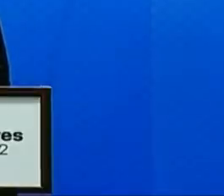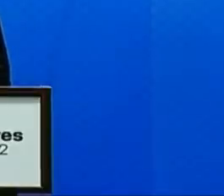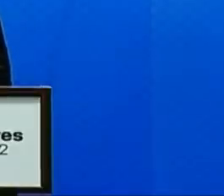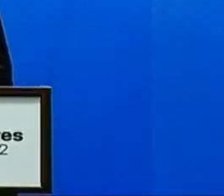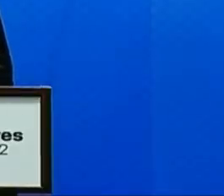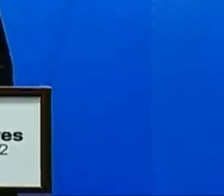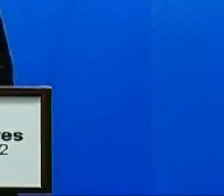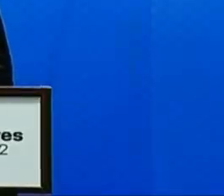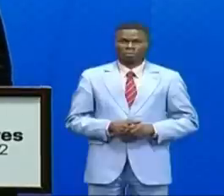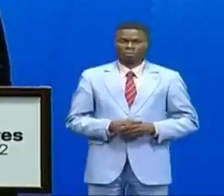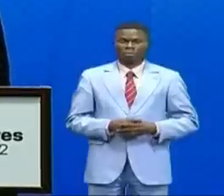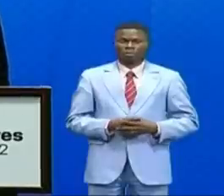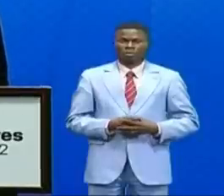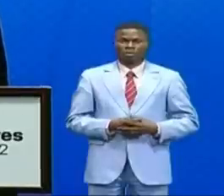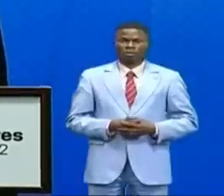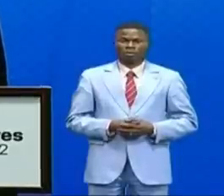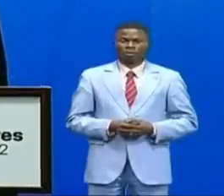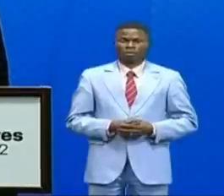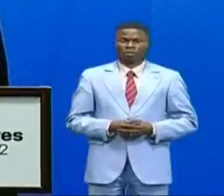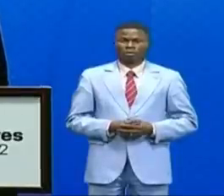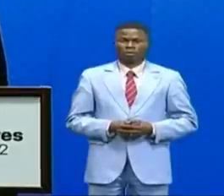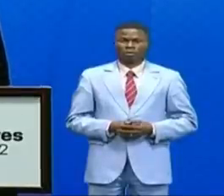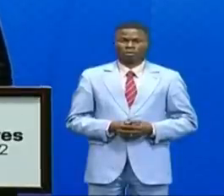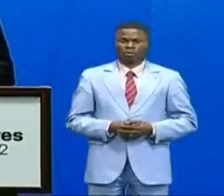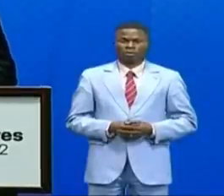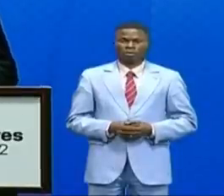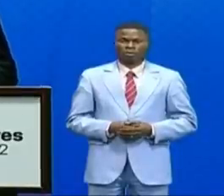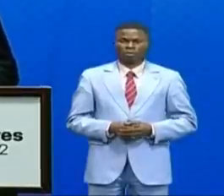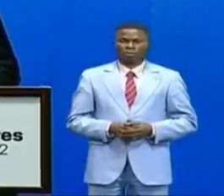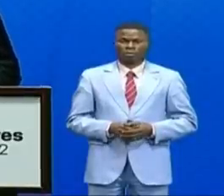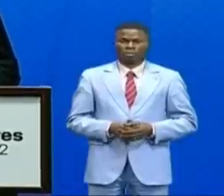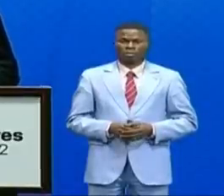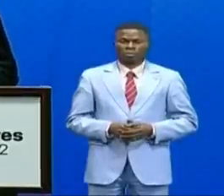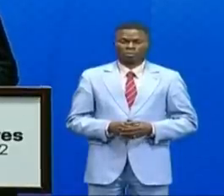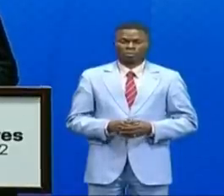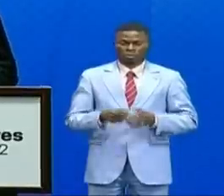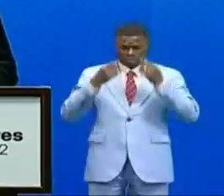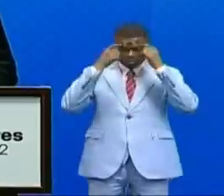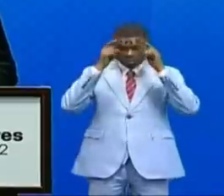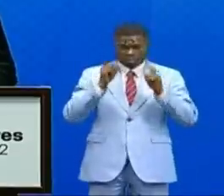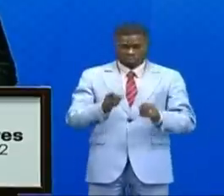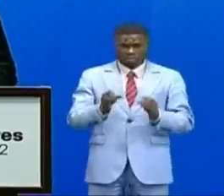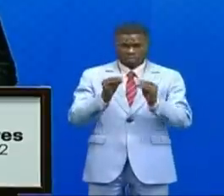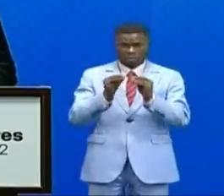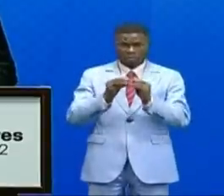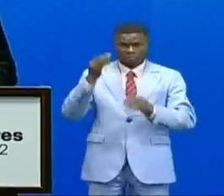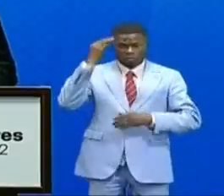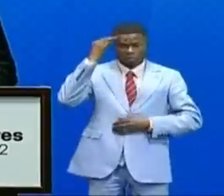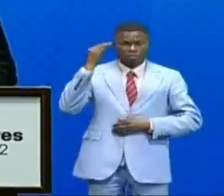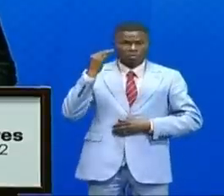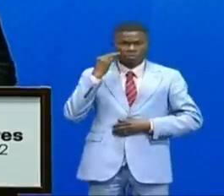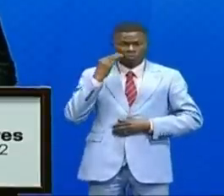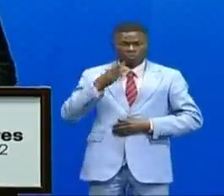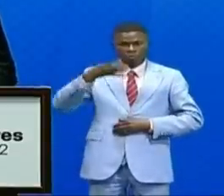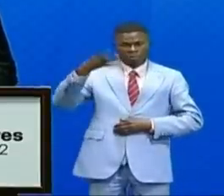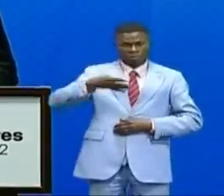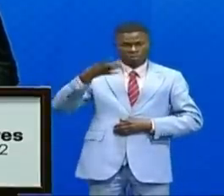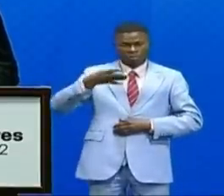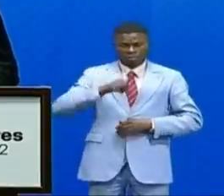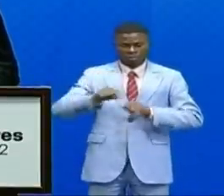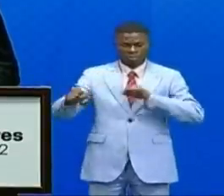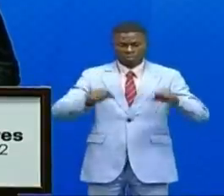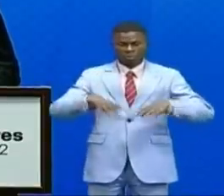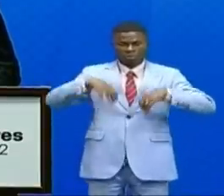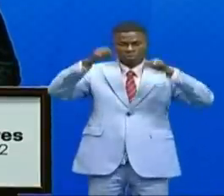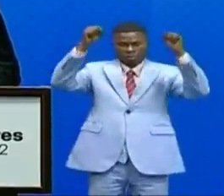Point d'information. 3. Approbation d'un relevé des décisions du Conseil des ministres. 4. Examen